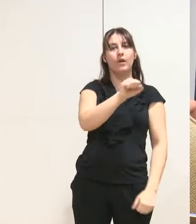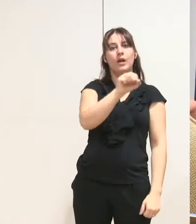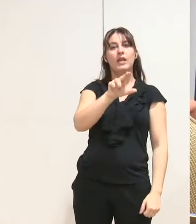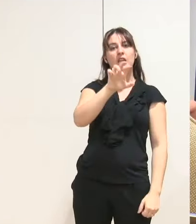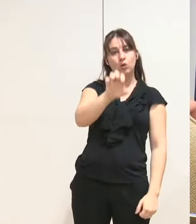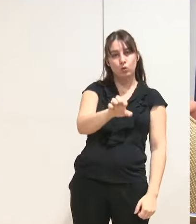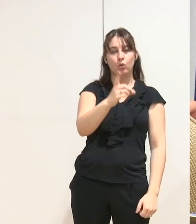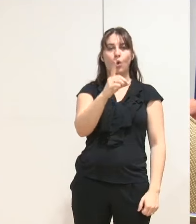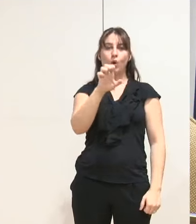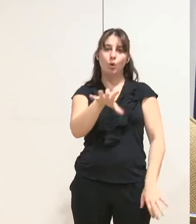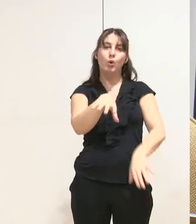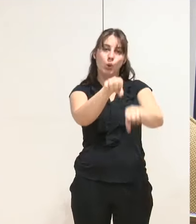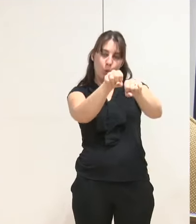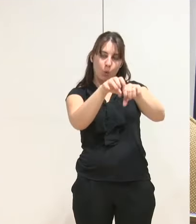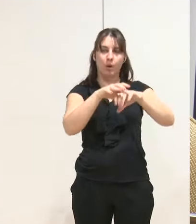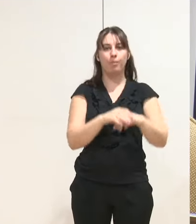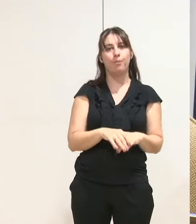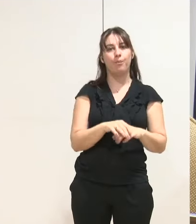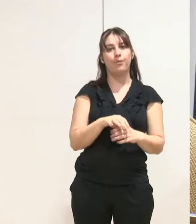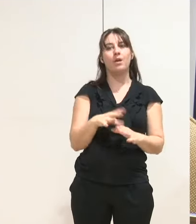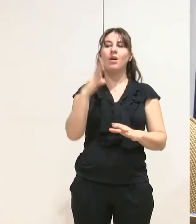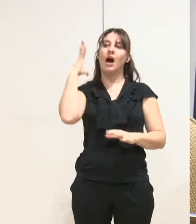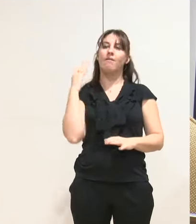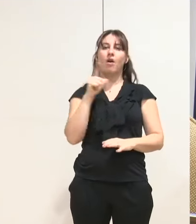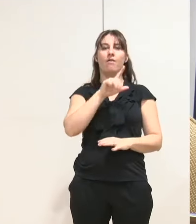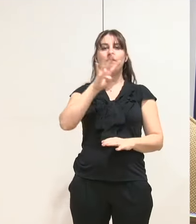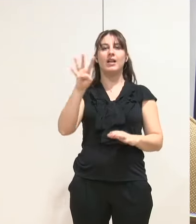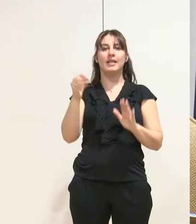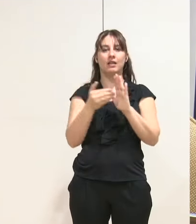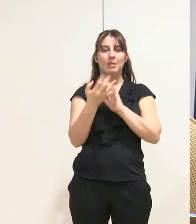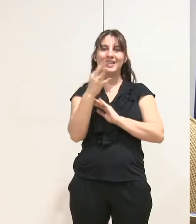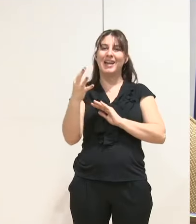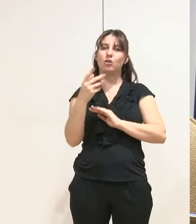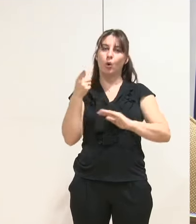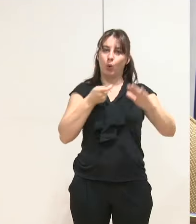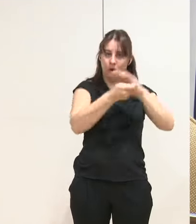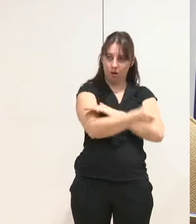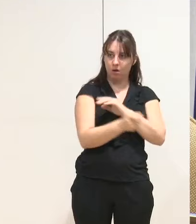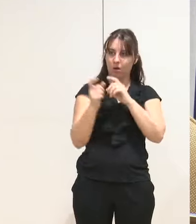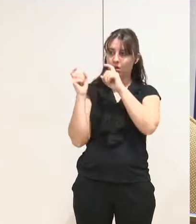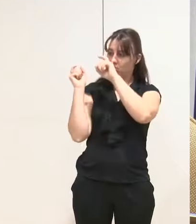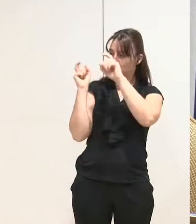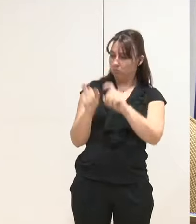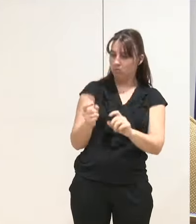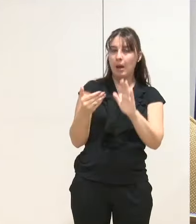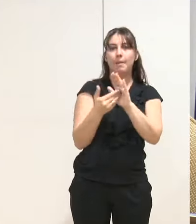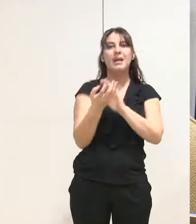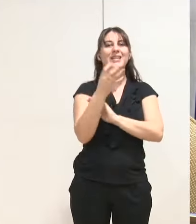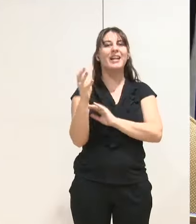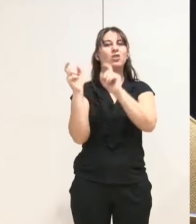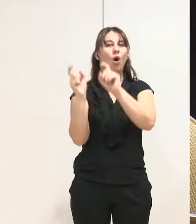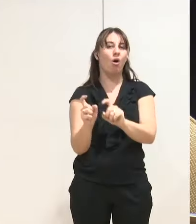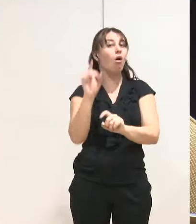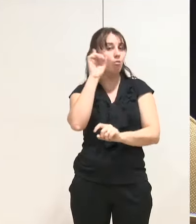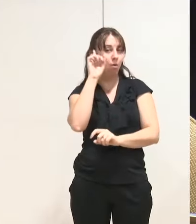secours l'aide de la ville à cette association était de 24400 en 2014 et elle subit en 2015 une baisse de 1400 puisqu'elle est